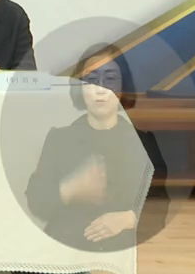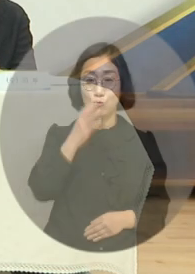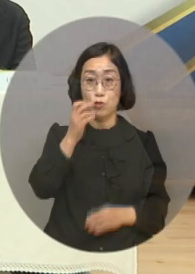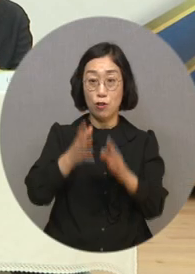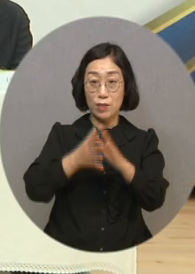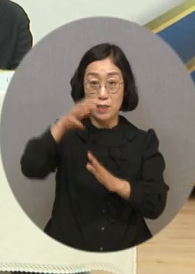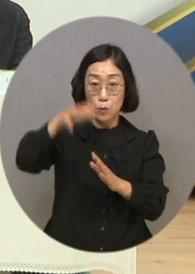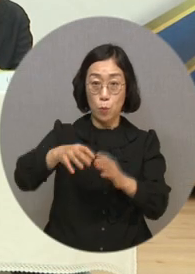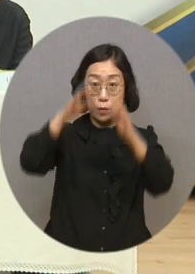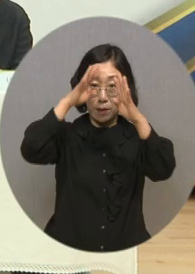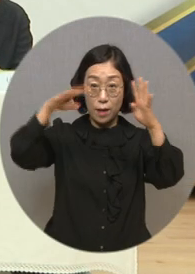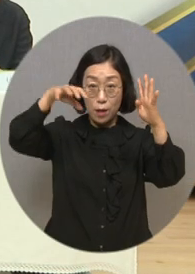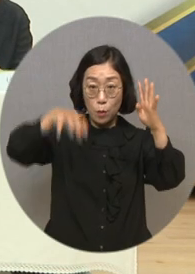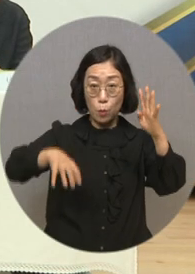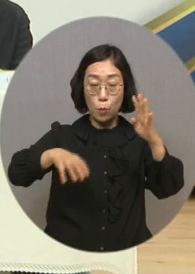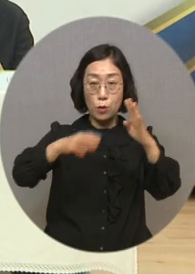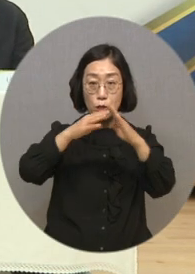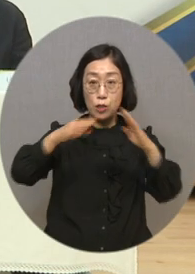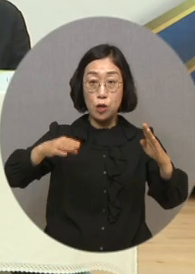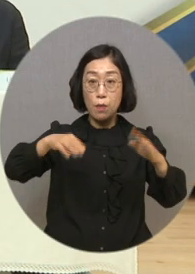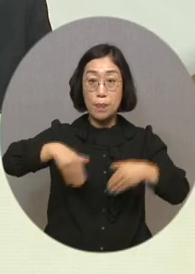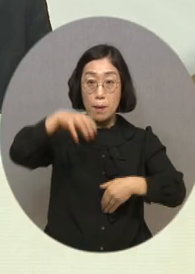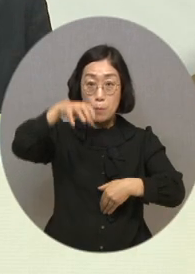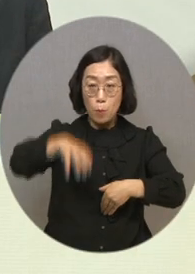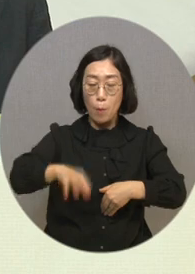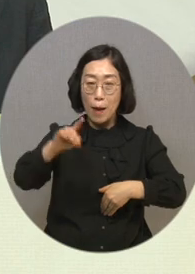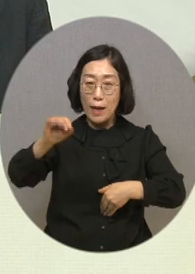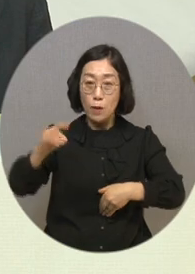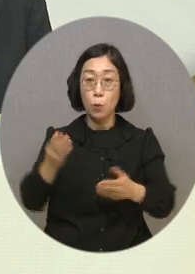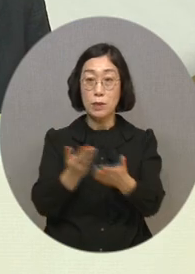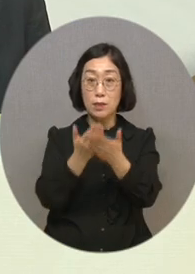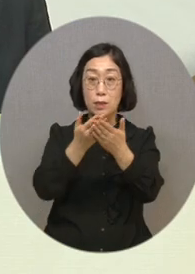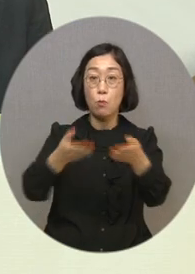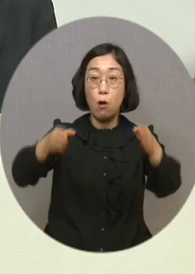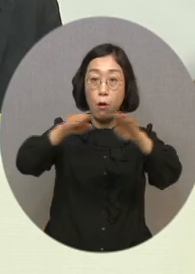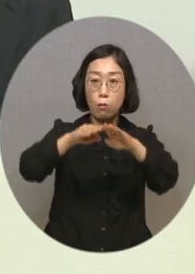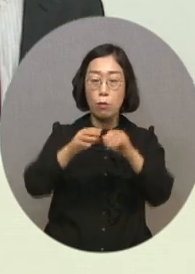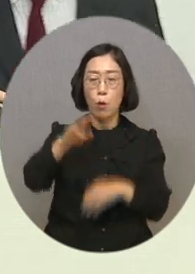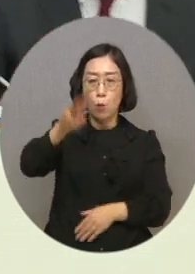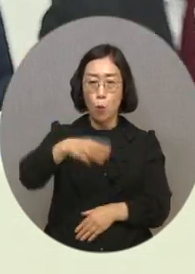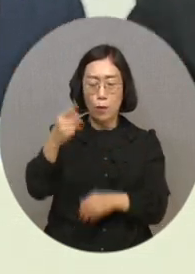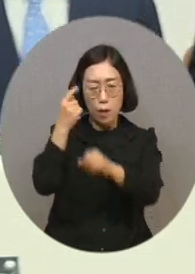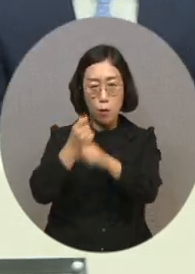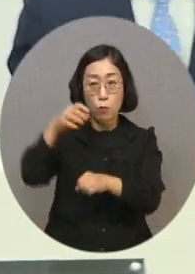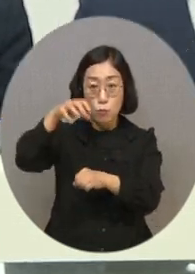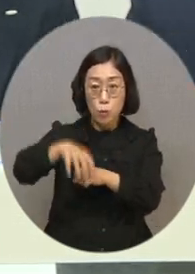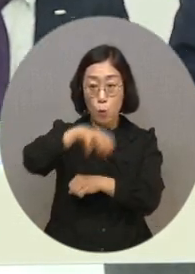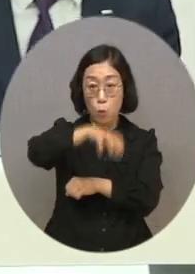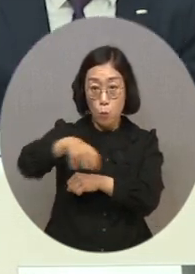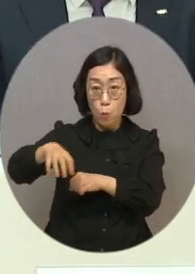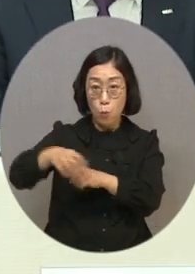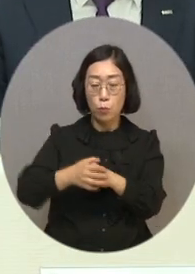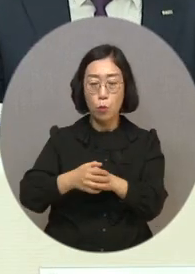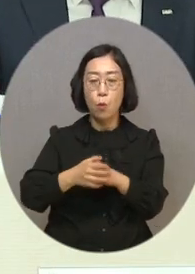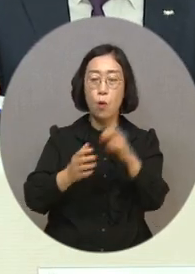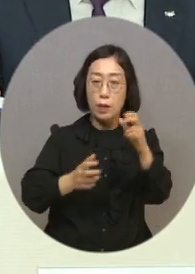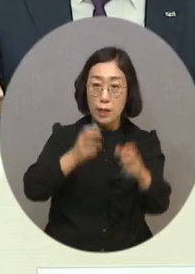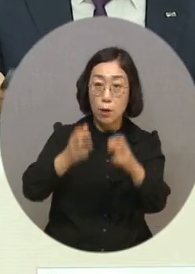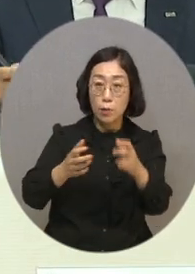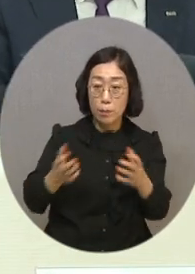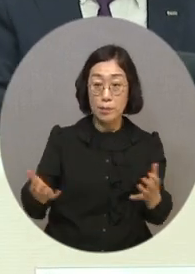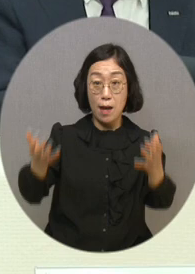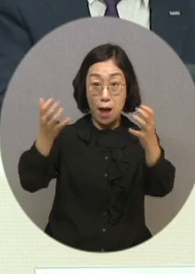순천시와 순천대학교, 전남바이오진흥원을 비롯한 롯데중앙연구소, 주휴원스, 주동성제약이